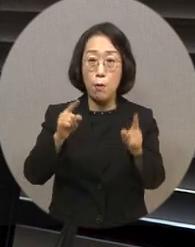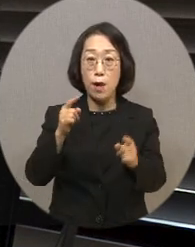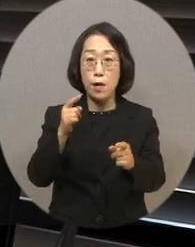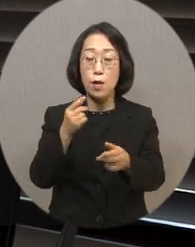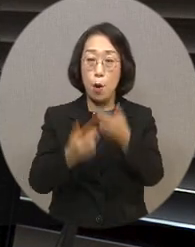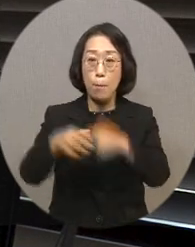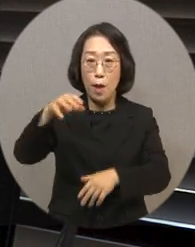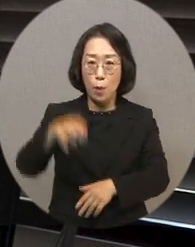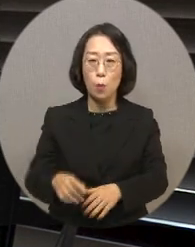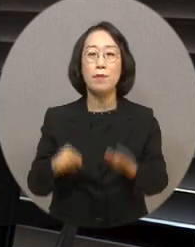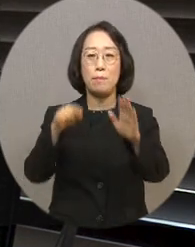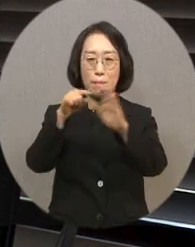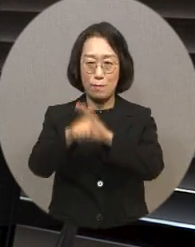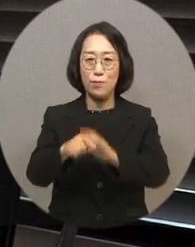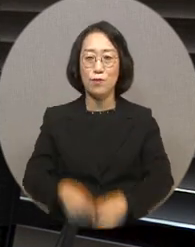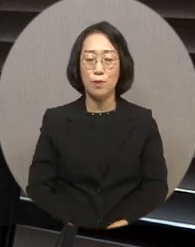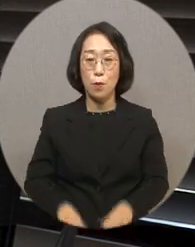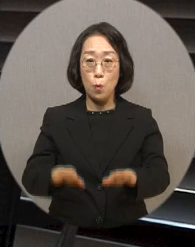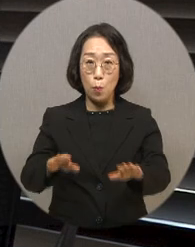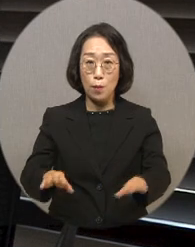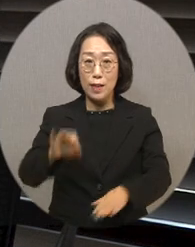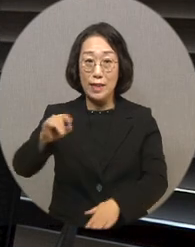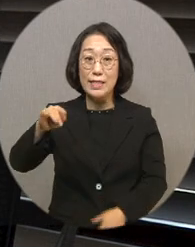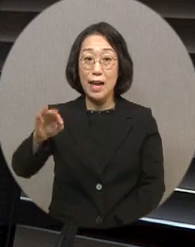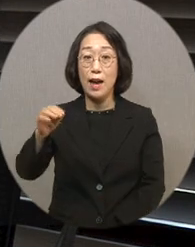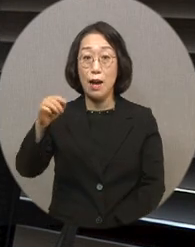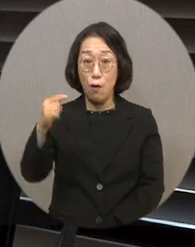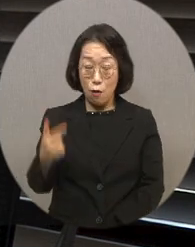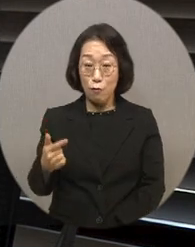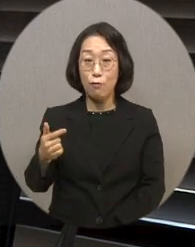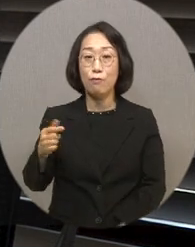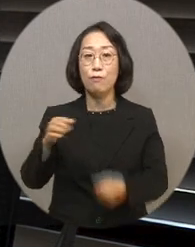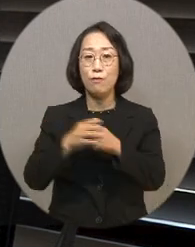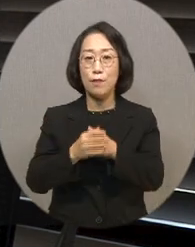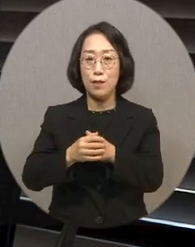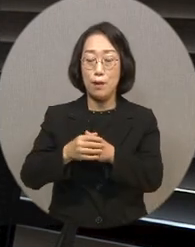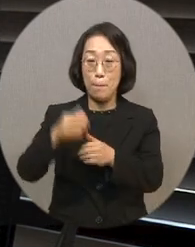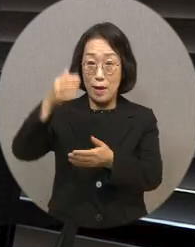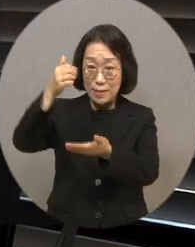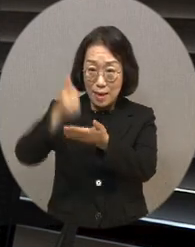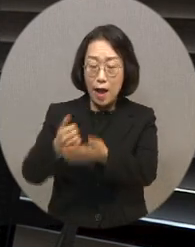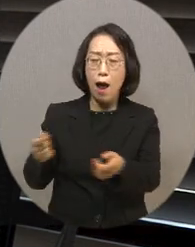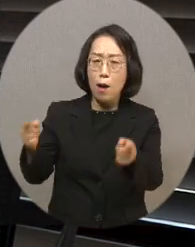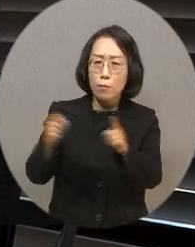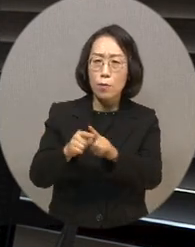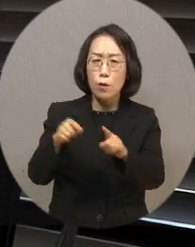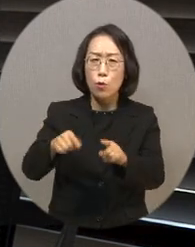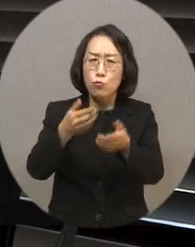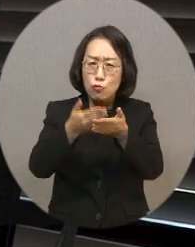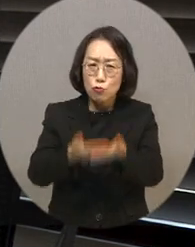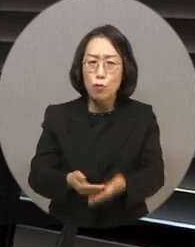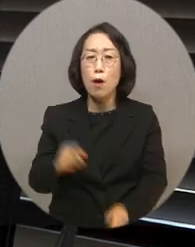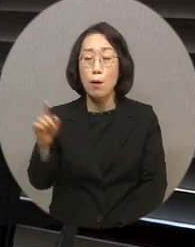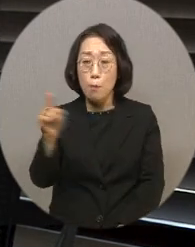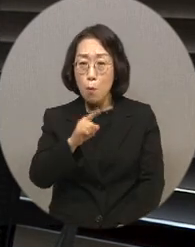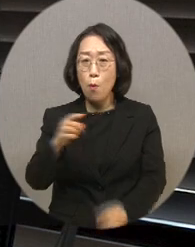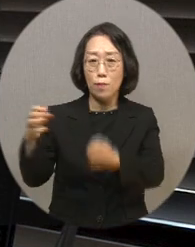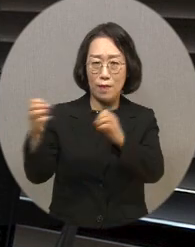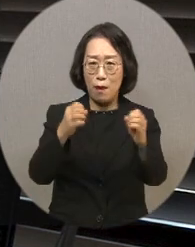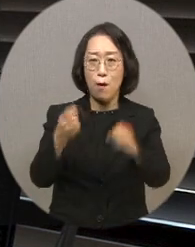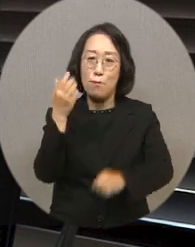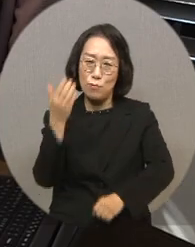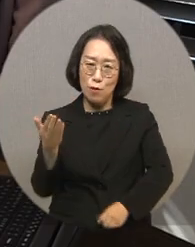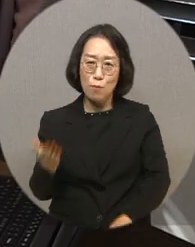직업재활시설협회를 찾아왔습니다. 오늘은 이상어 협회장님과 함께 직업 재활이 장애인의 삶에 얼마나 중요한지 이야기